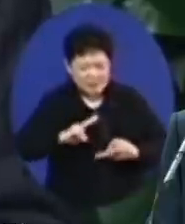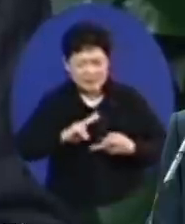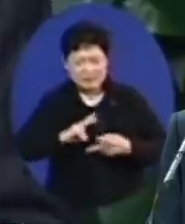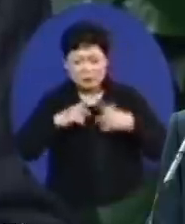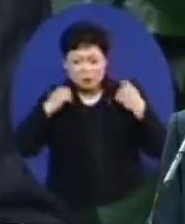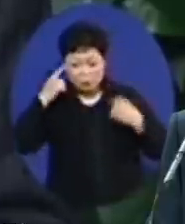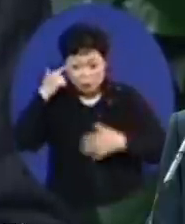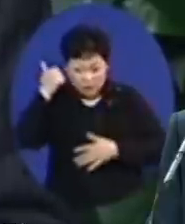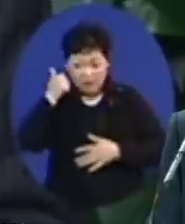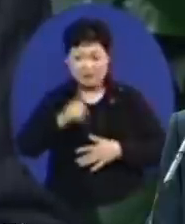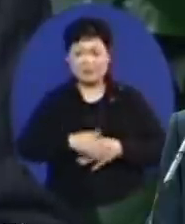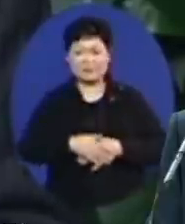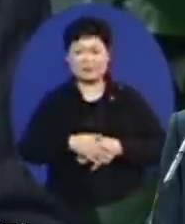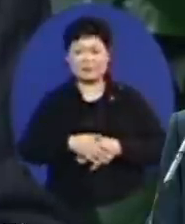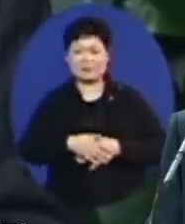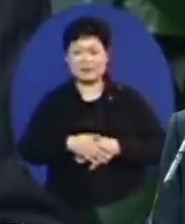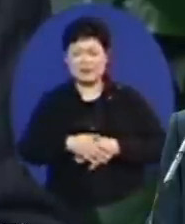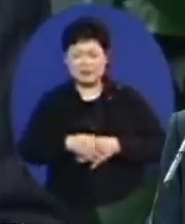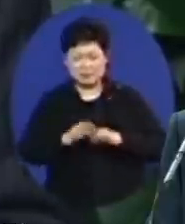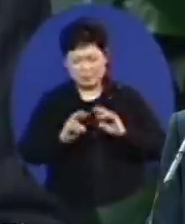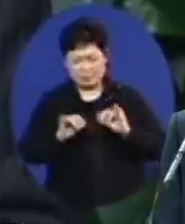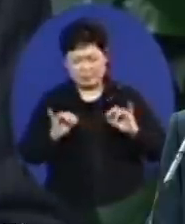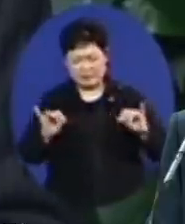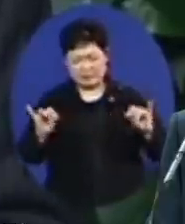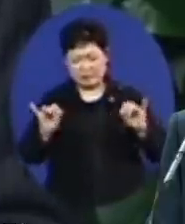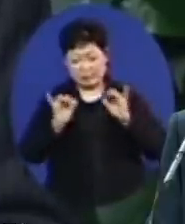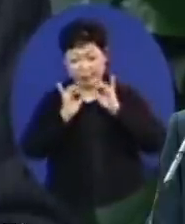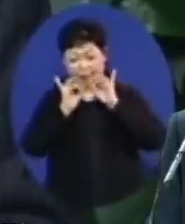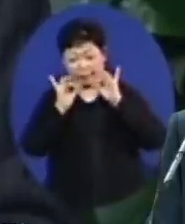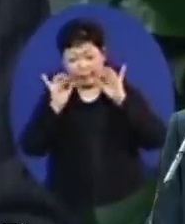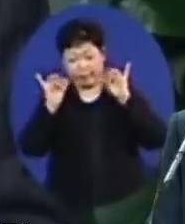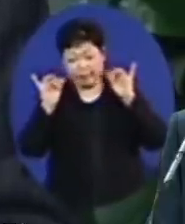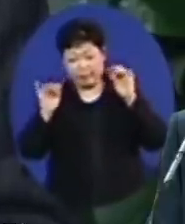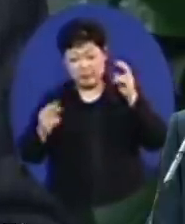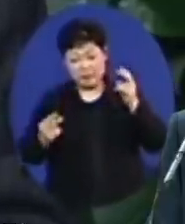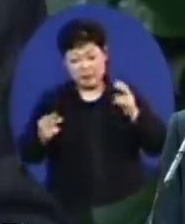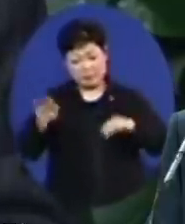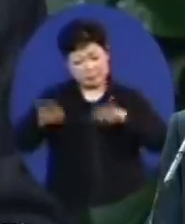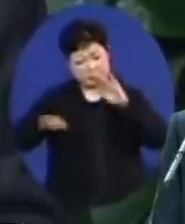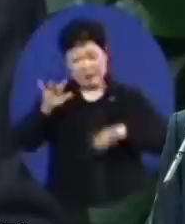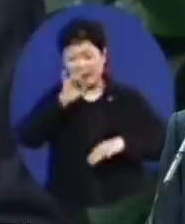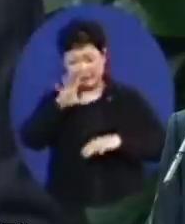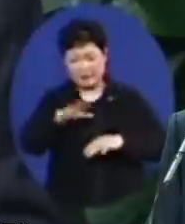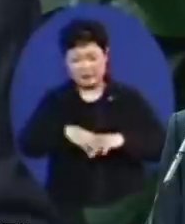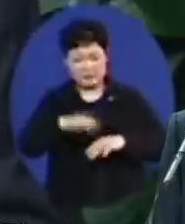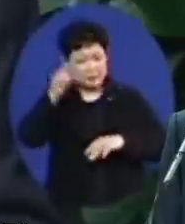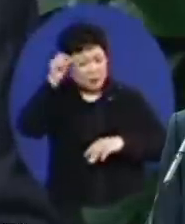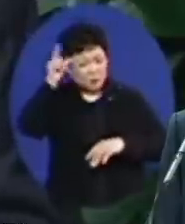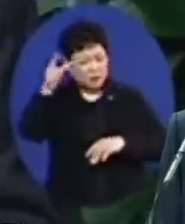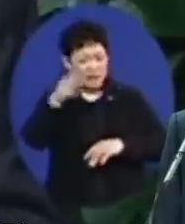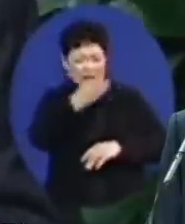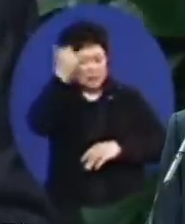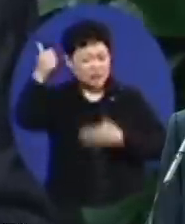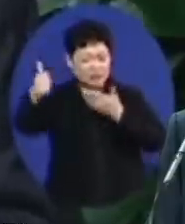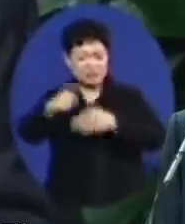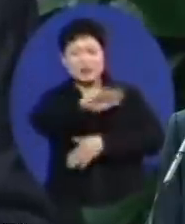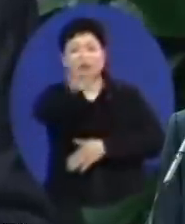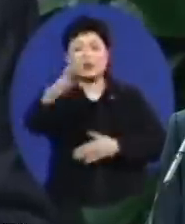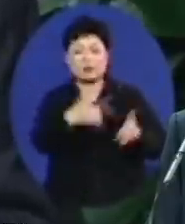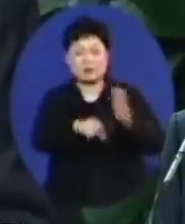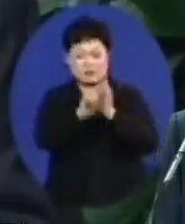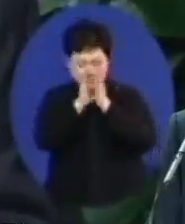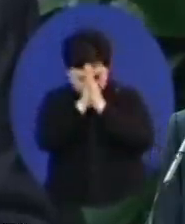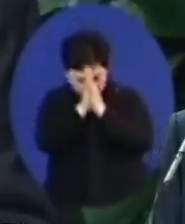목사는 문제와 티끌도 견주어서 될 수 없는 위대한 성령께서 여러분을 위해서